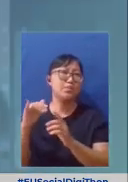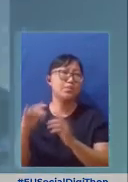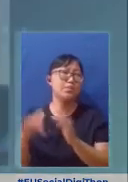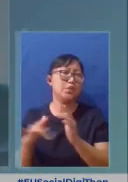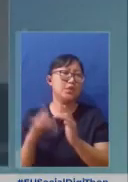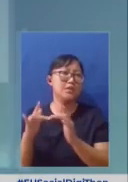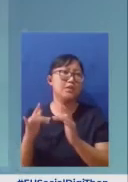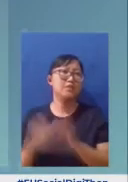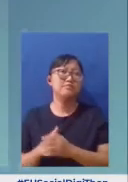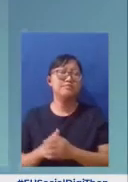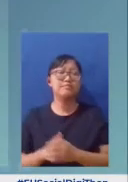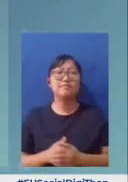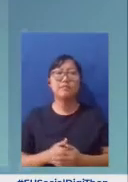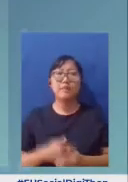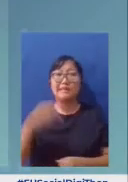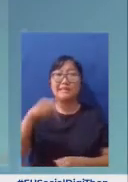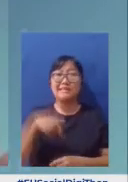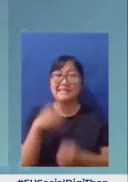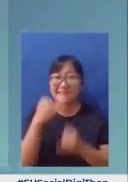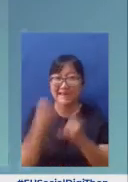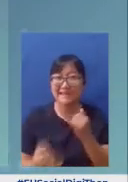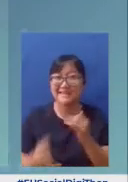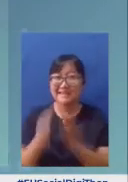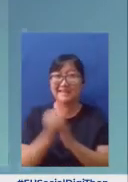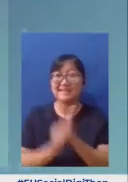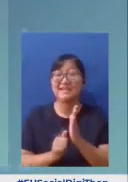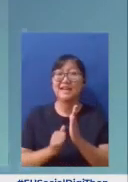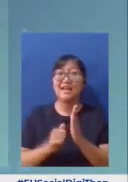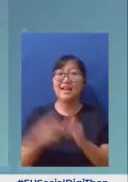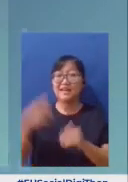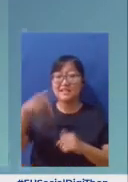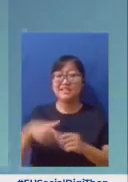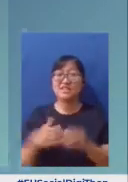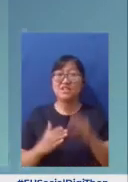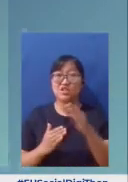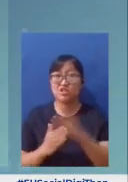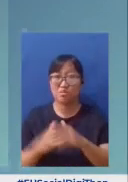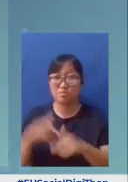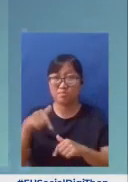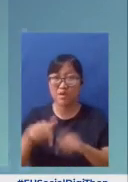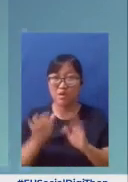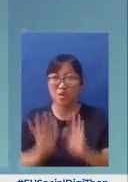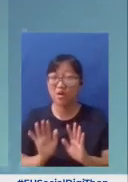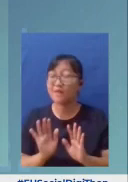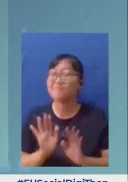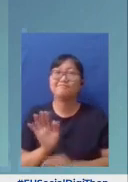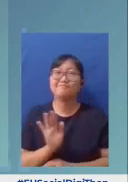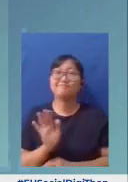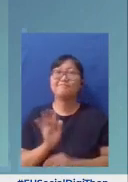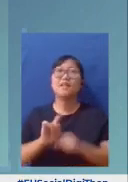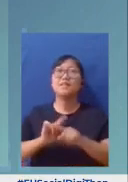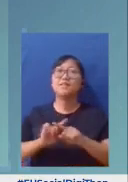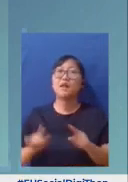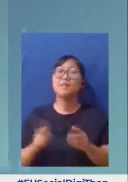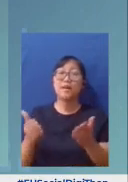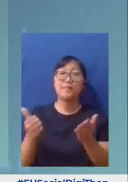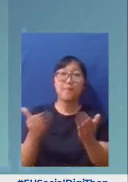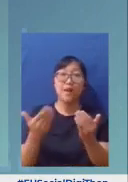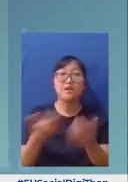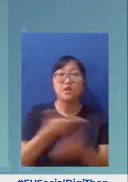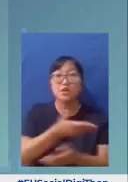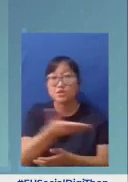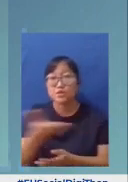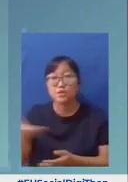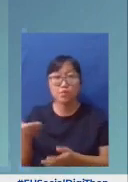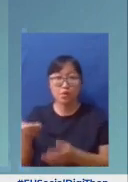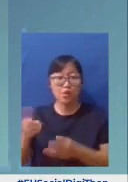kali ini. Nah, teman-teman, kegiatan ini tidak hanya berhenti di webinar ini, tapi kami juga mengajak seluruh partisipan untuk